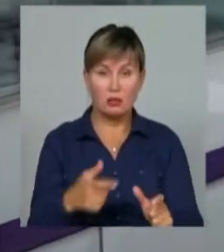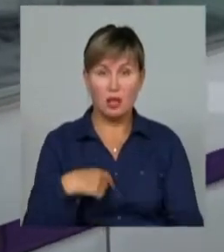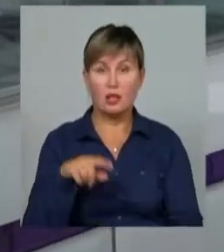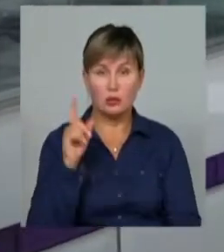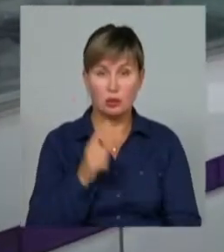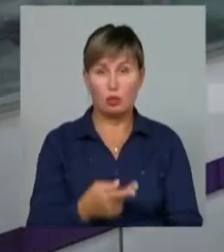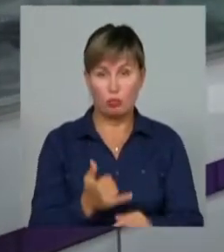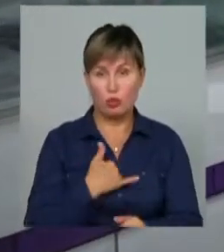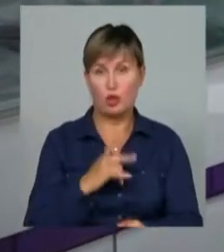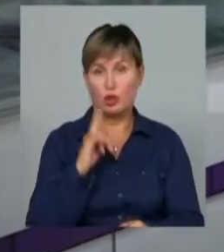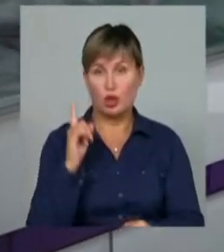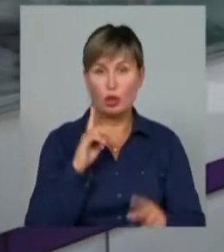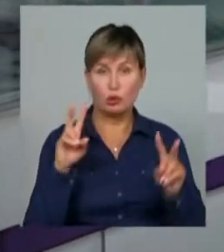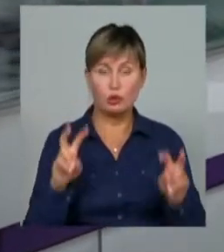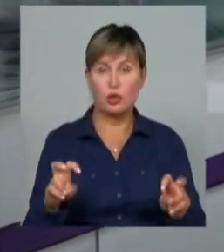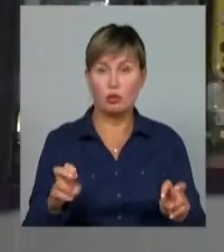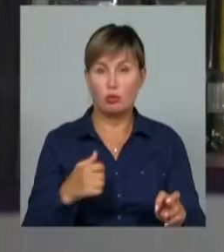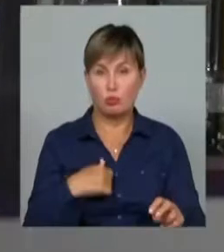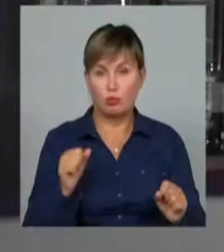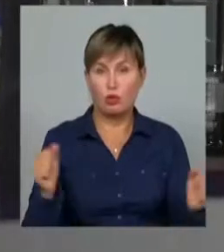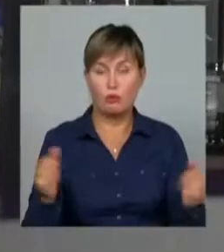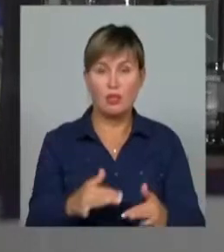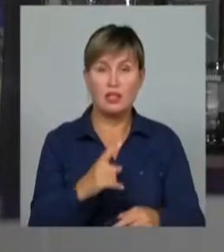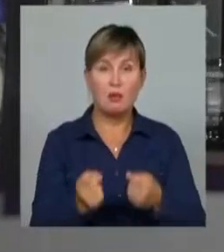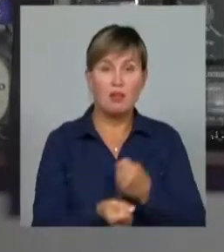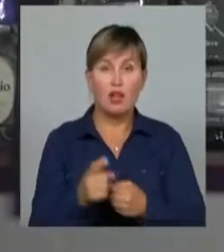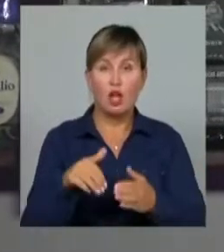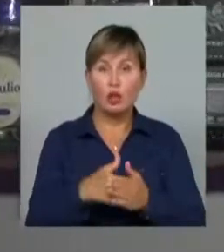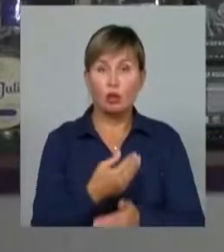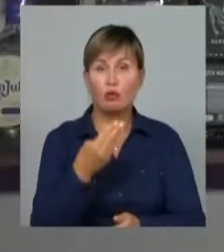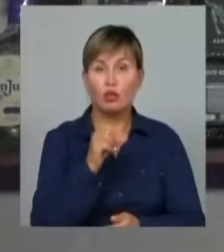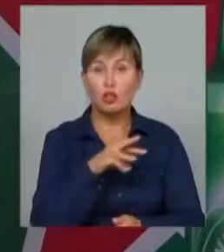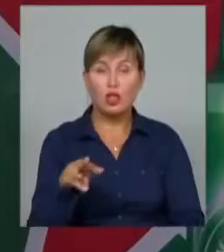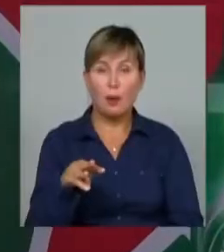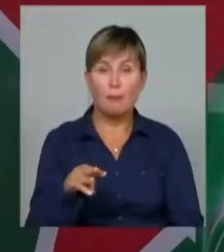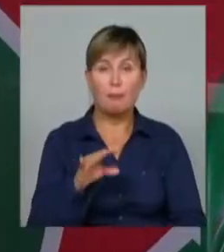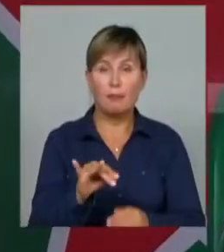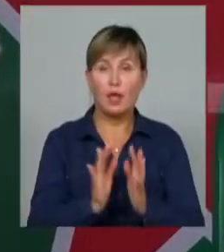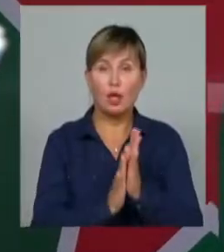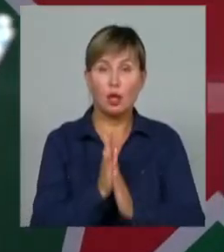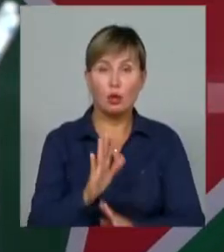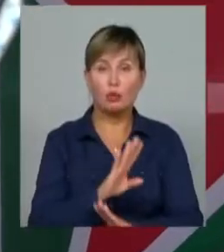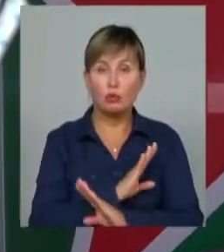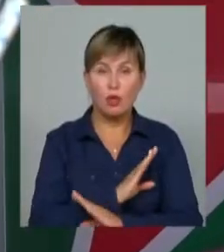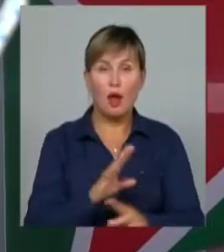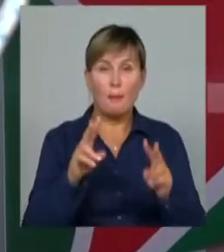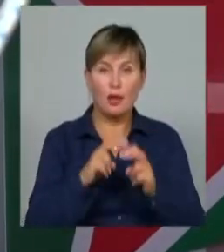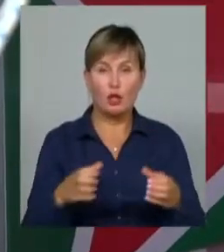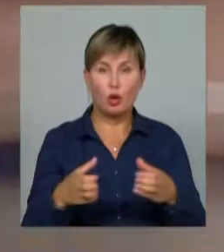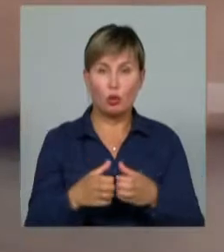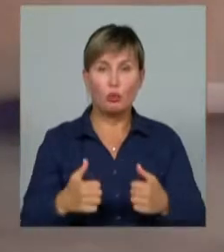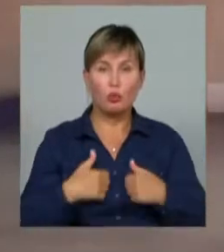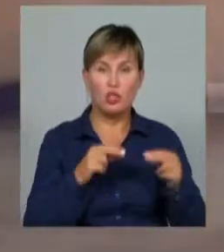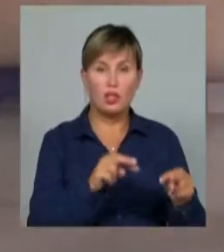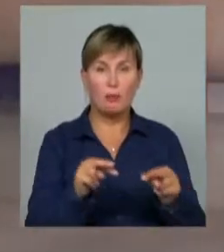зеленый статус. Мы можем собираться вместе. Из-за появления новых штаммов ковида и росту летальных исходов мониторинговые группы